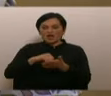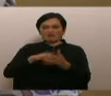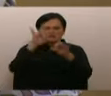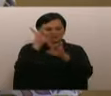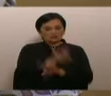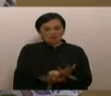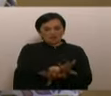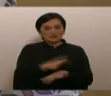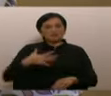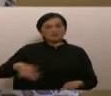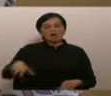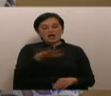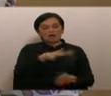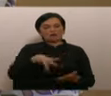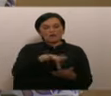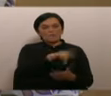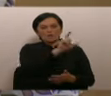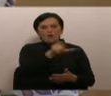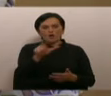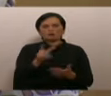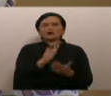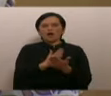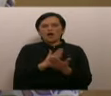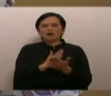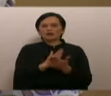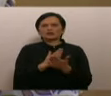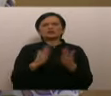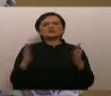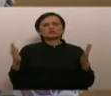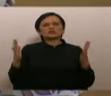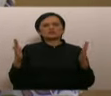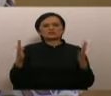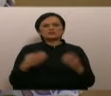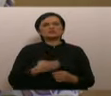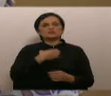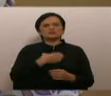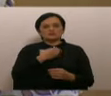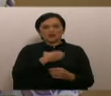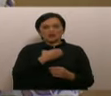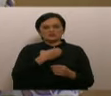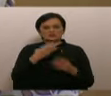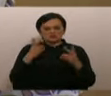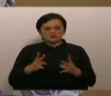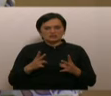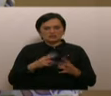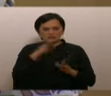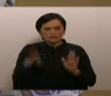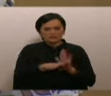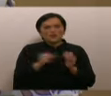საქართველოს მოქალაქეები არიან უზარმაზარი სტრესის ქვეშ, იმიტომ რომ უკვე რამდენიმე